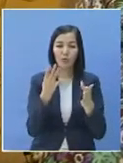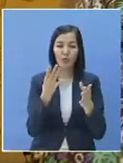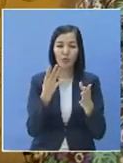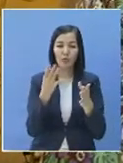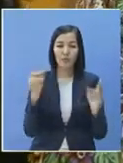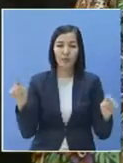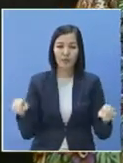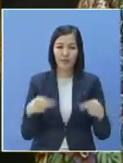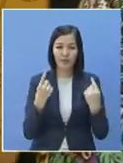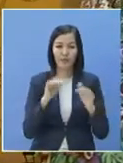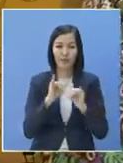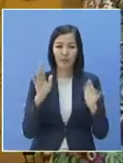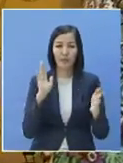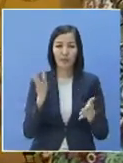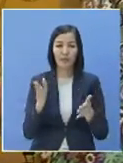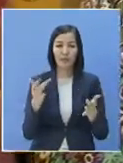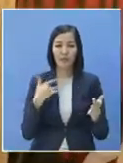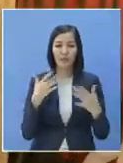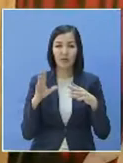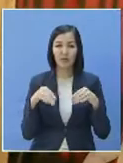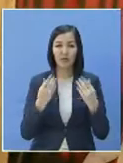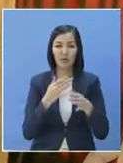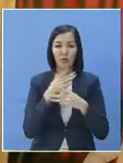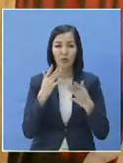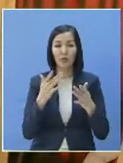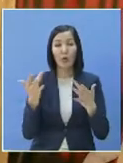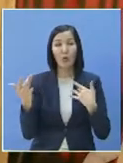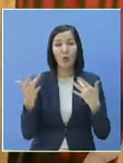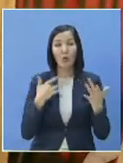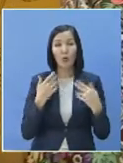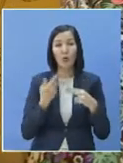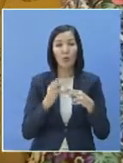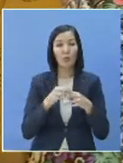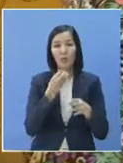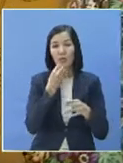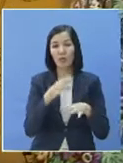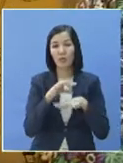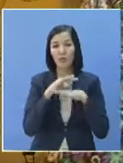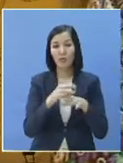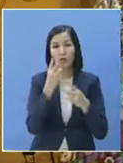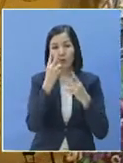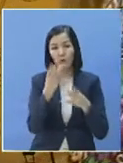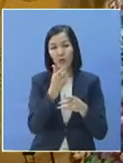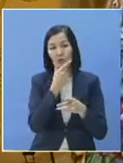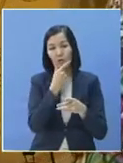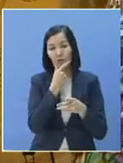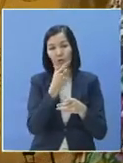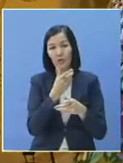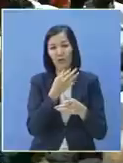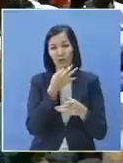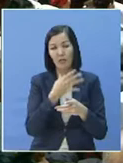ашады деп ойлаймын. Театрдың бізге берері көп. Қойылым жақсы өтті, жақсы. Онады көңілімізден